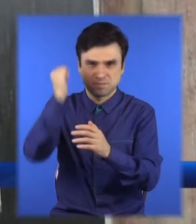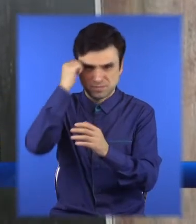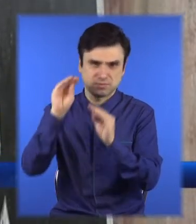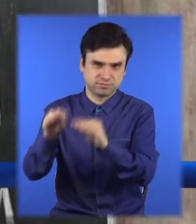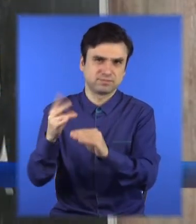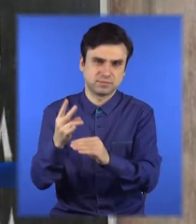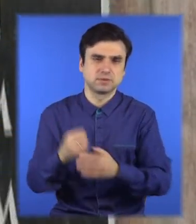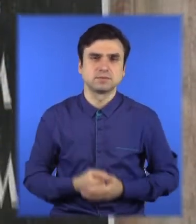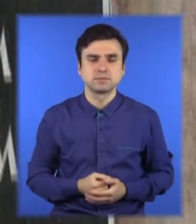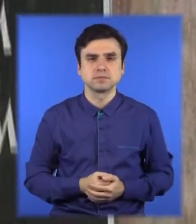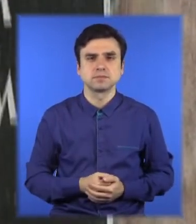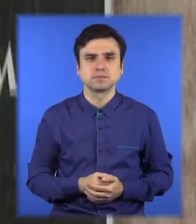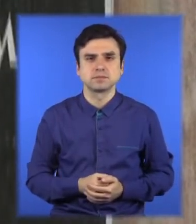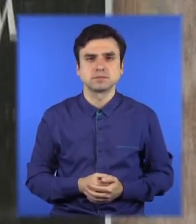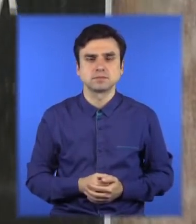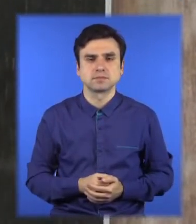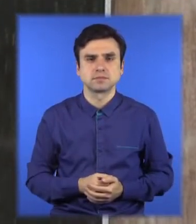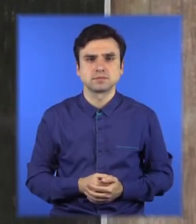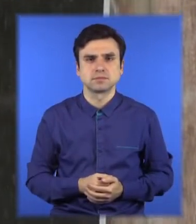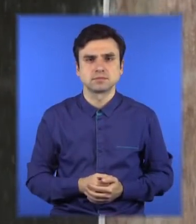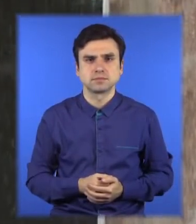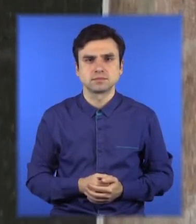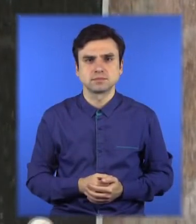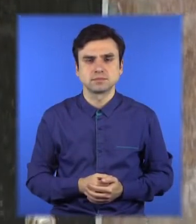Бондаренко, Роман Кравченко, Перший міський.